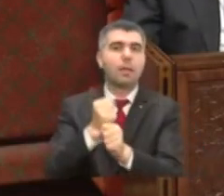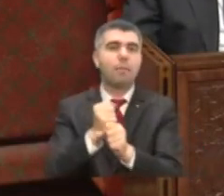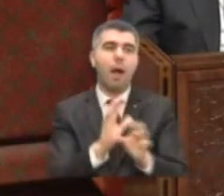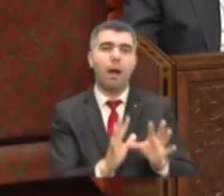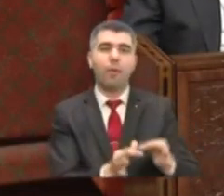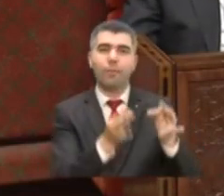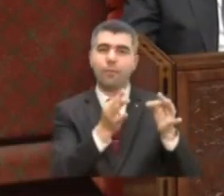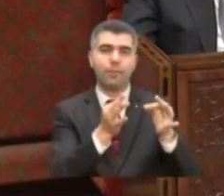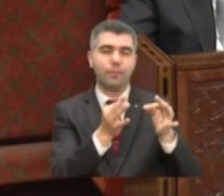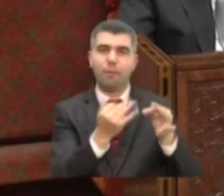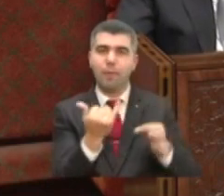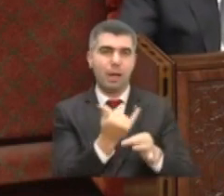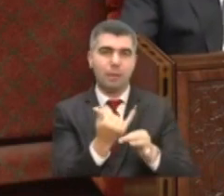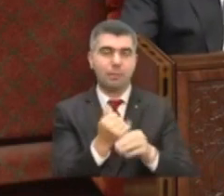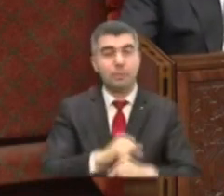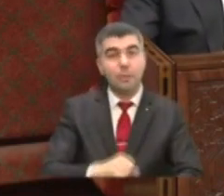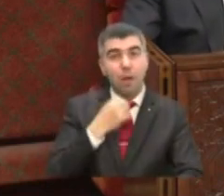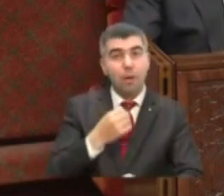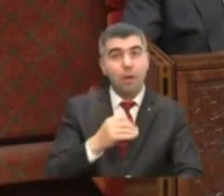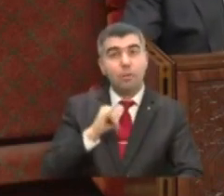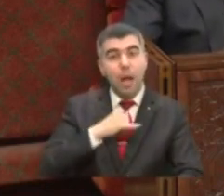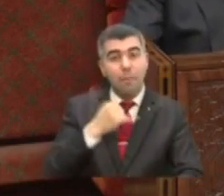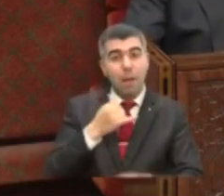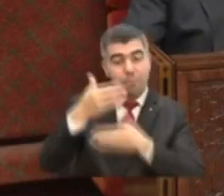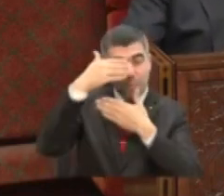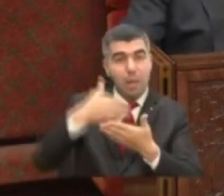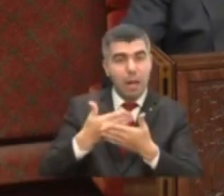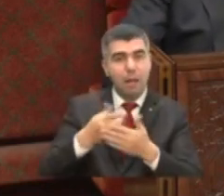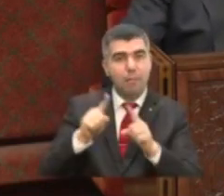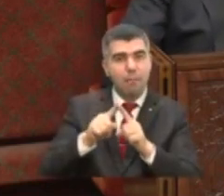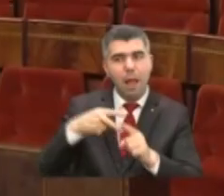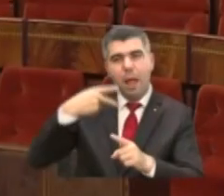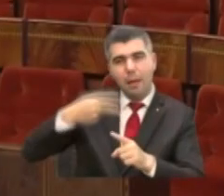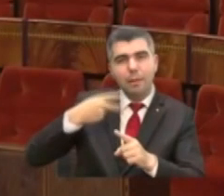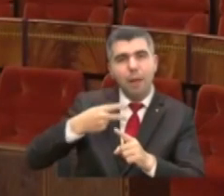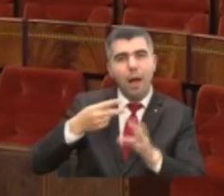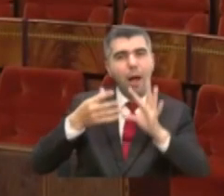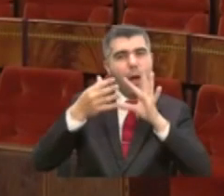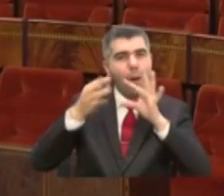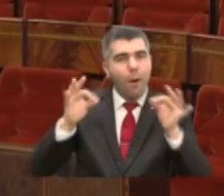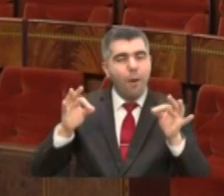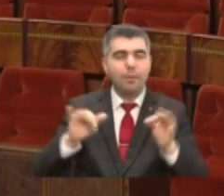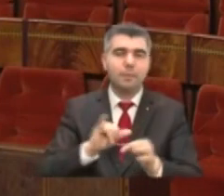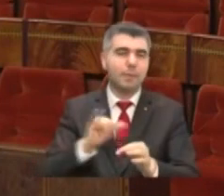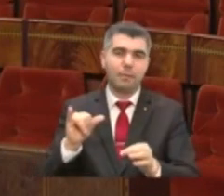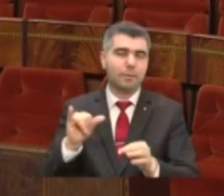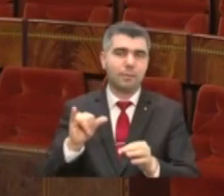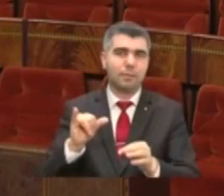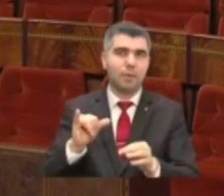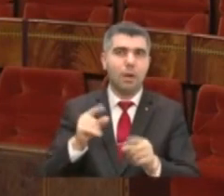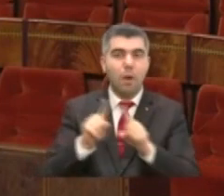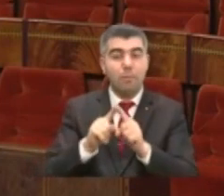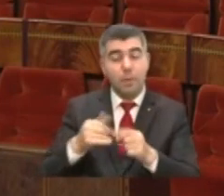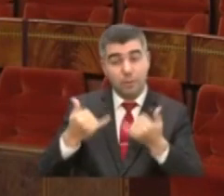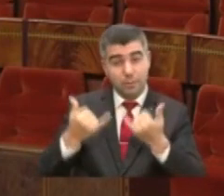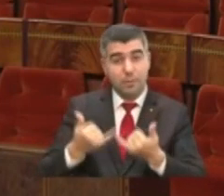رئيس الحكومة، الشباب المغربي اليوم ما بقاش في حاجة إلى خطاب الأمل، الشباب المغربي في حاجة إلى